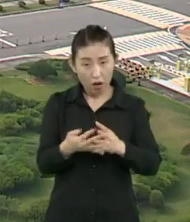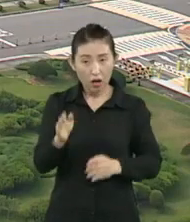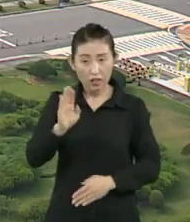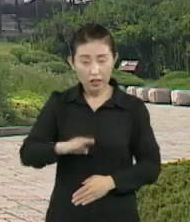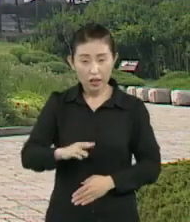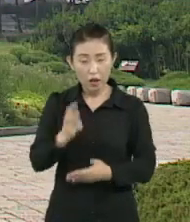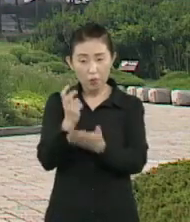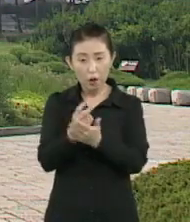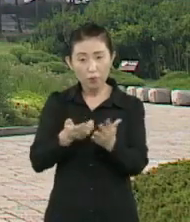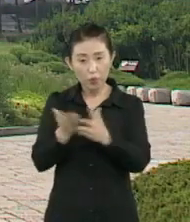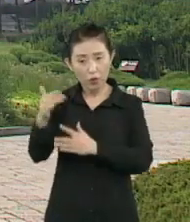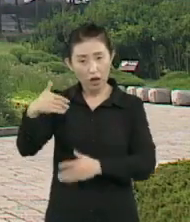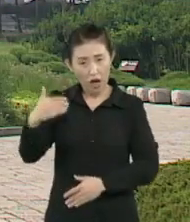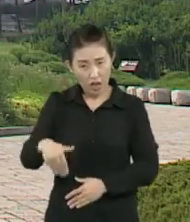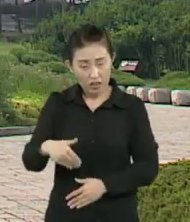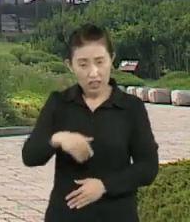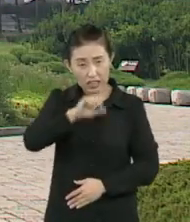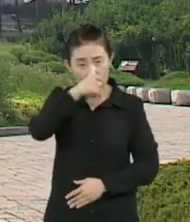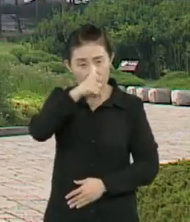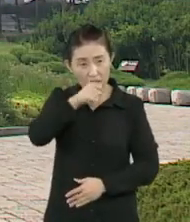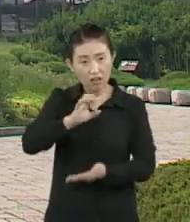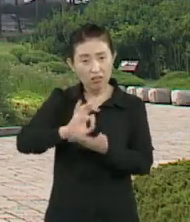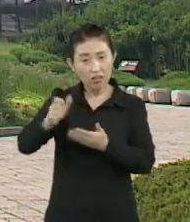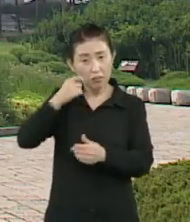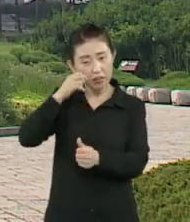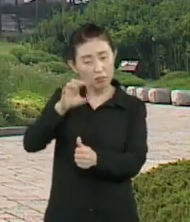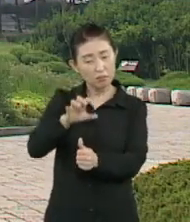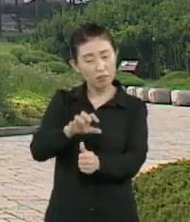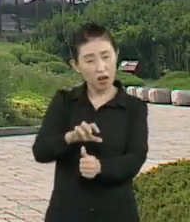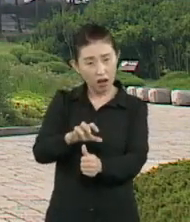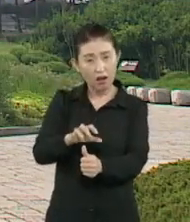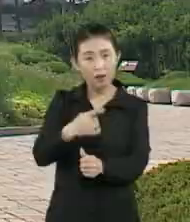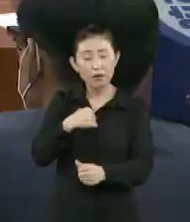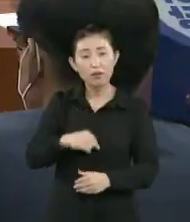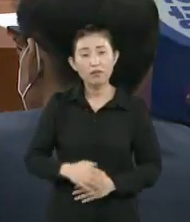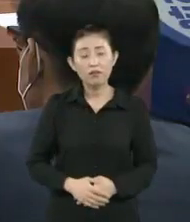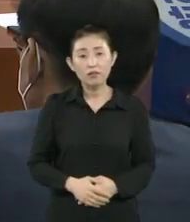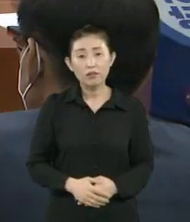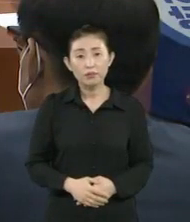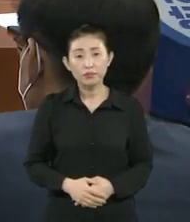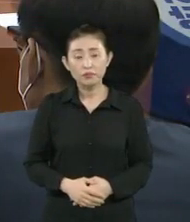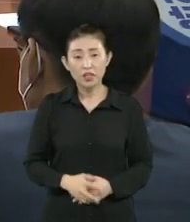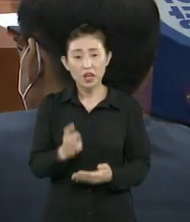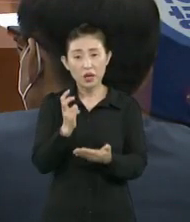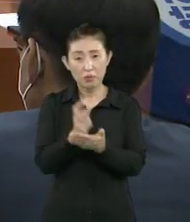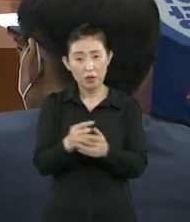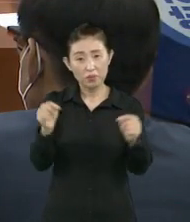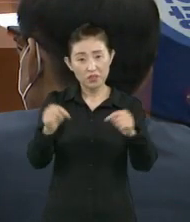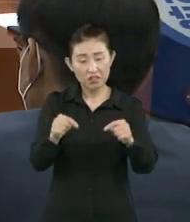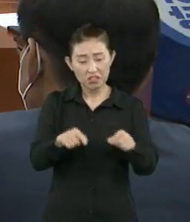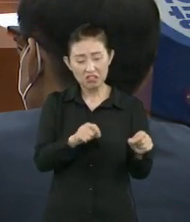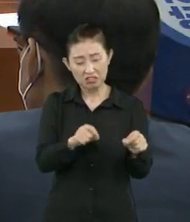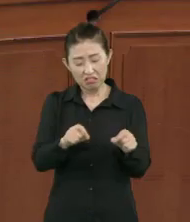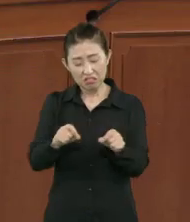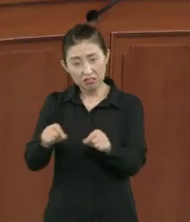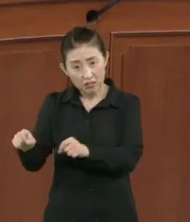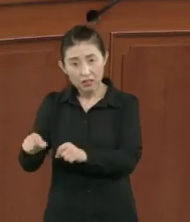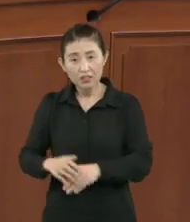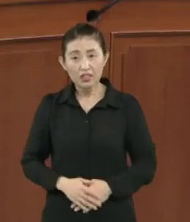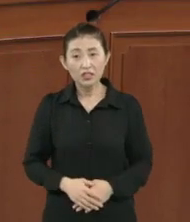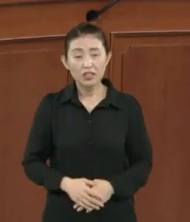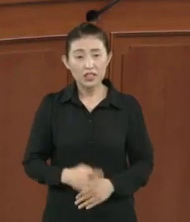통과되지 못해 그동안 예산을 한 푼도 쓰지 못하는 상황이었습니다 법안 처리 논의가 지지부진한 면서